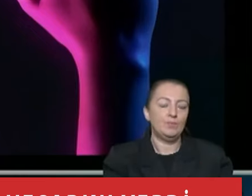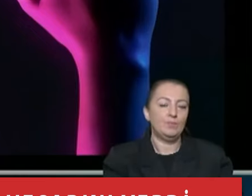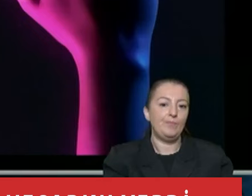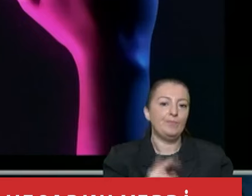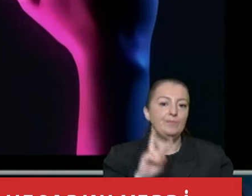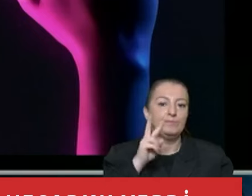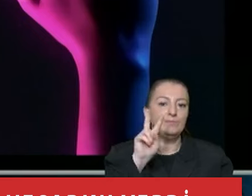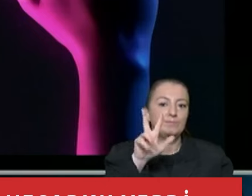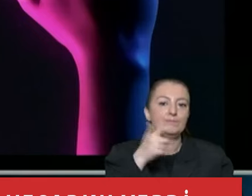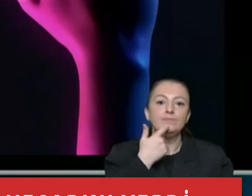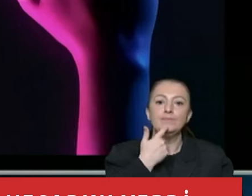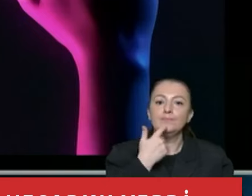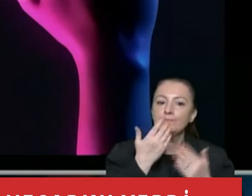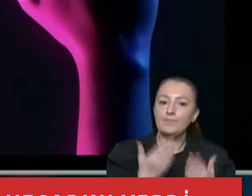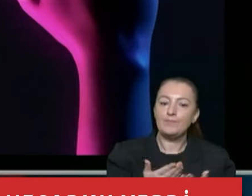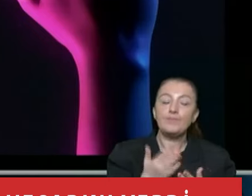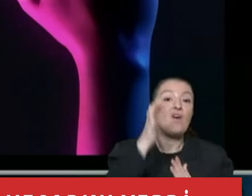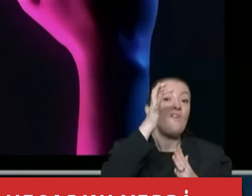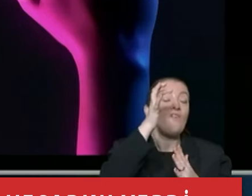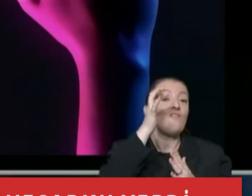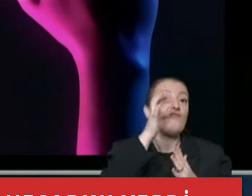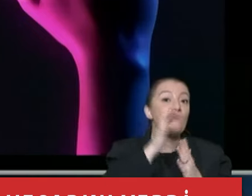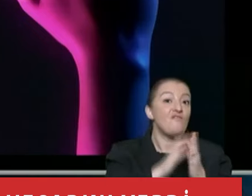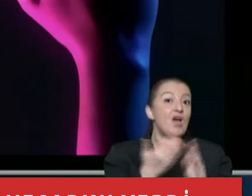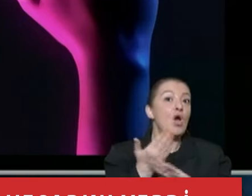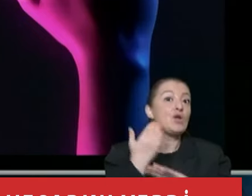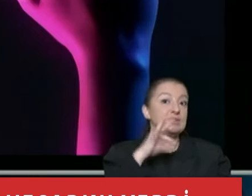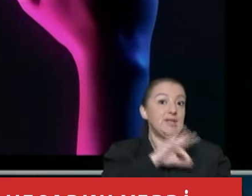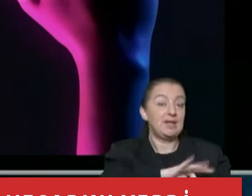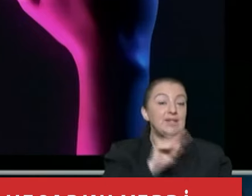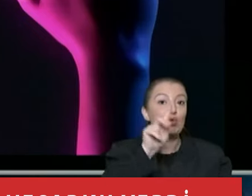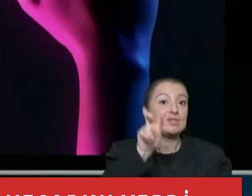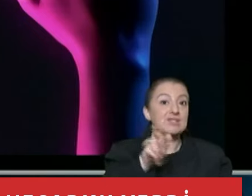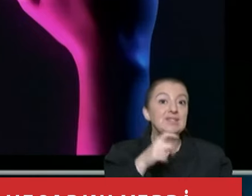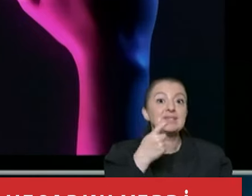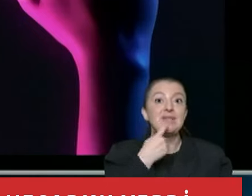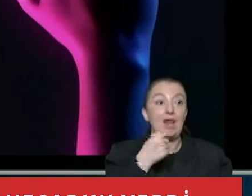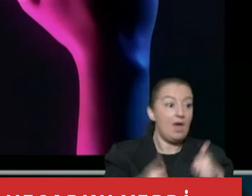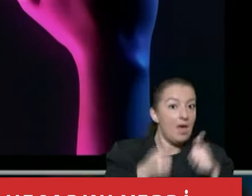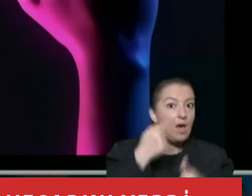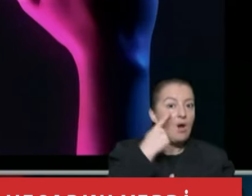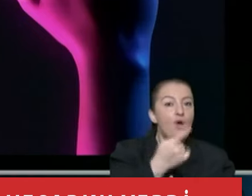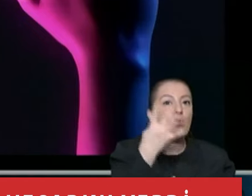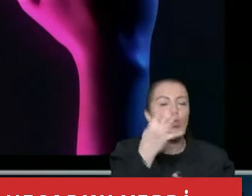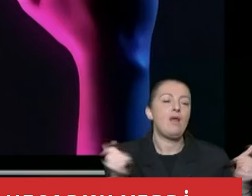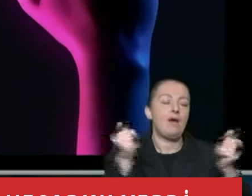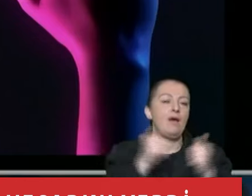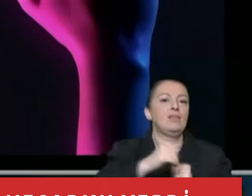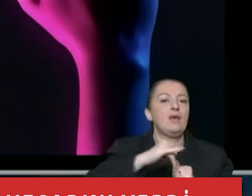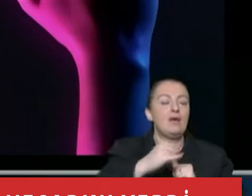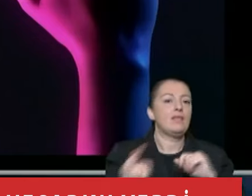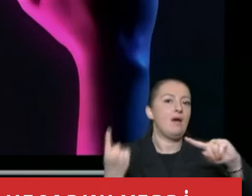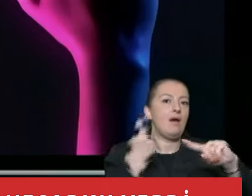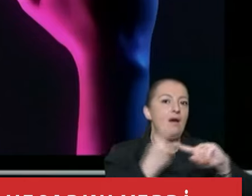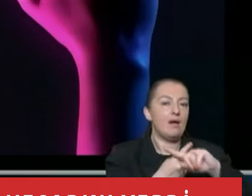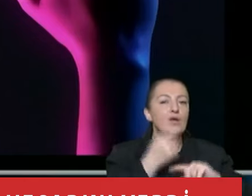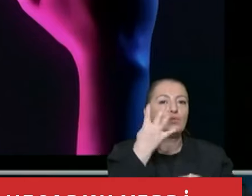2023 yılında vergi öncesi kar 2018 yılına kıyasla 4 katına yakın artarak